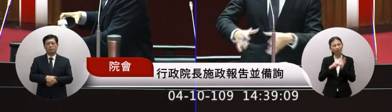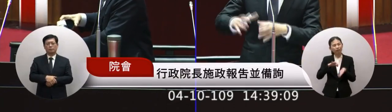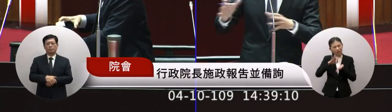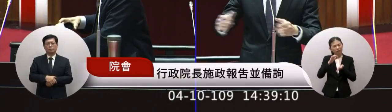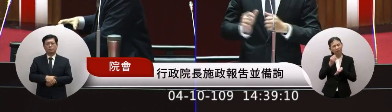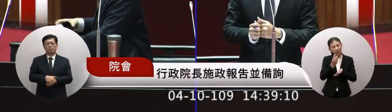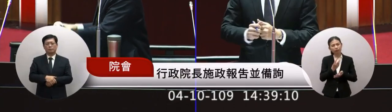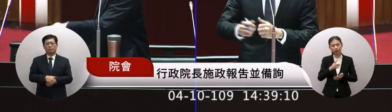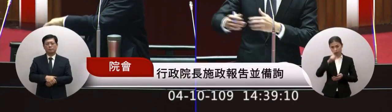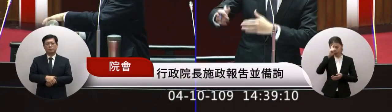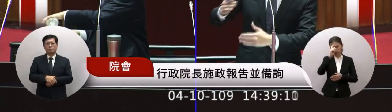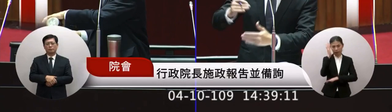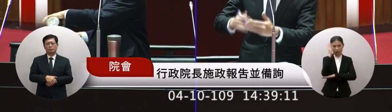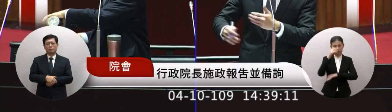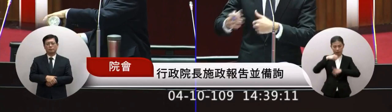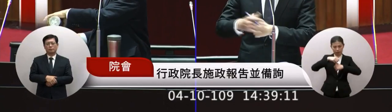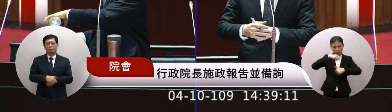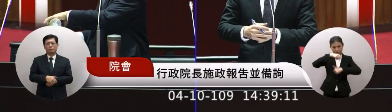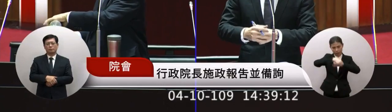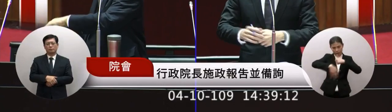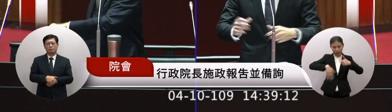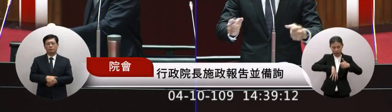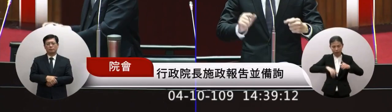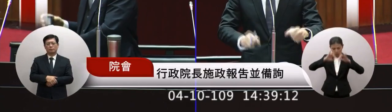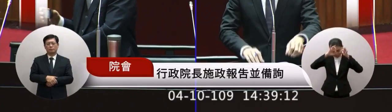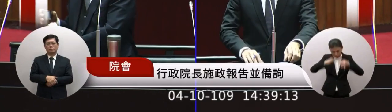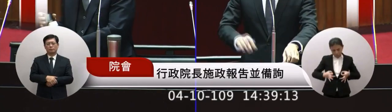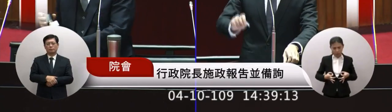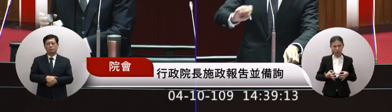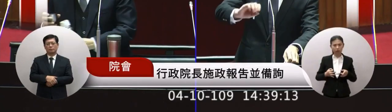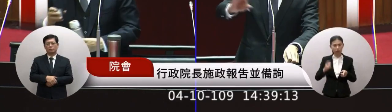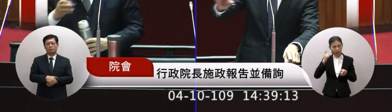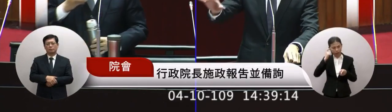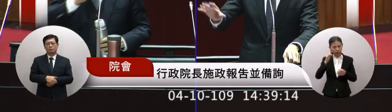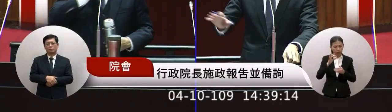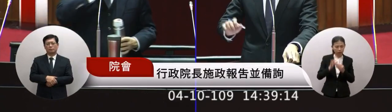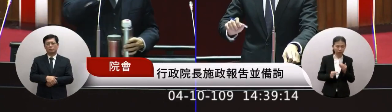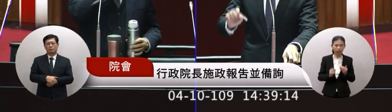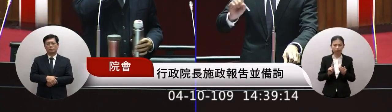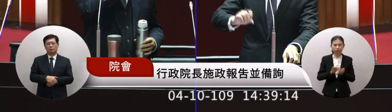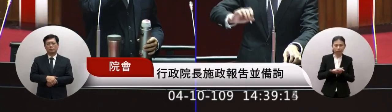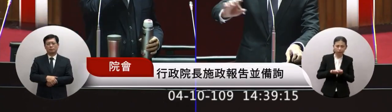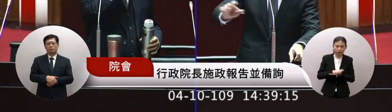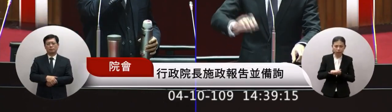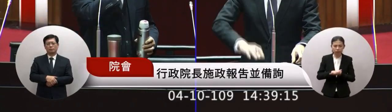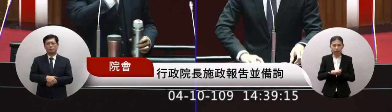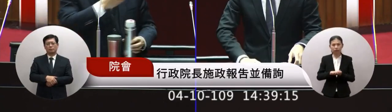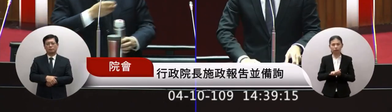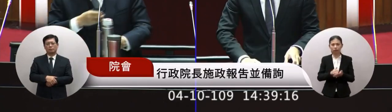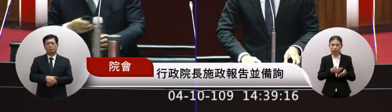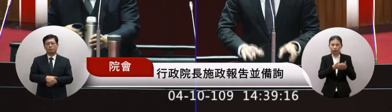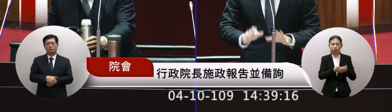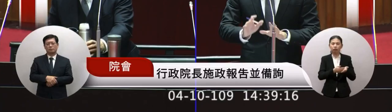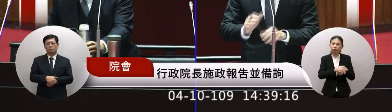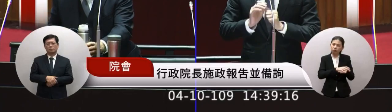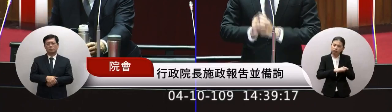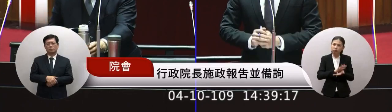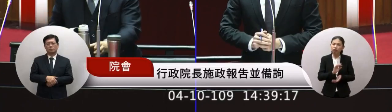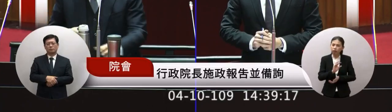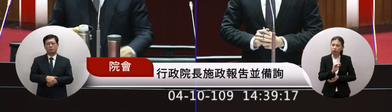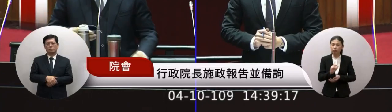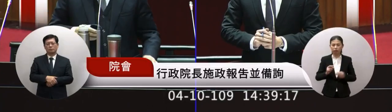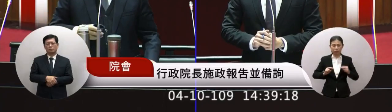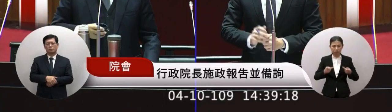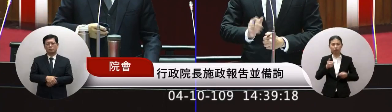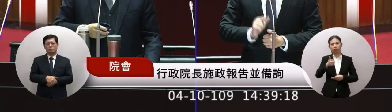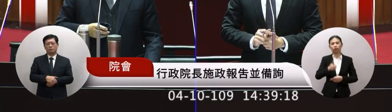唔忙讲规个政府内底，搁个即个清点一下，看讲吼有搭几个即个部门，也搁有甲即个中国人做伙。第二个要